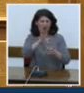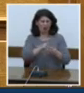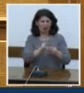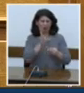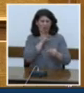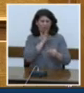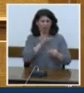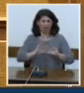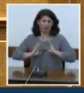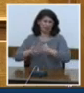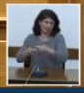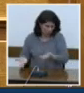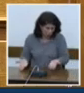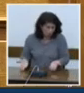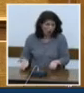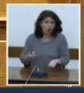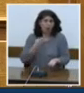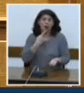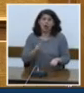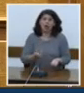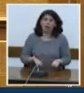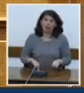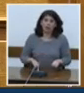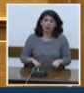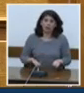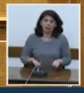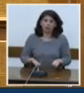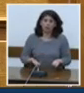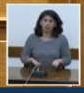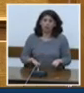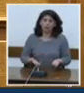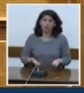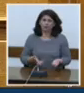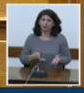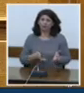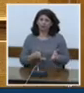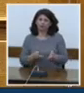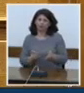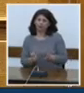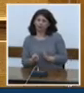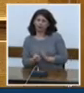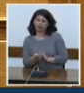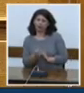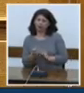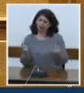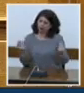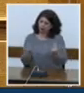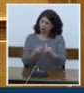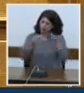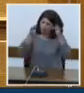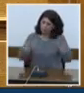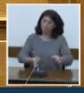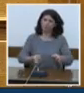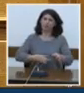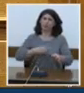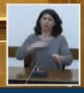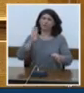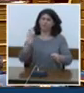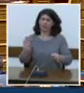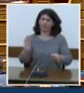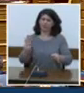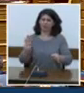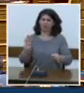έλεγε, σχολιάζοντας ηρωνικά και ταυτιζόμενος απόλυτα με τον κύριο Βαξεβάνη και τον